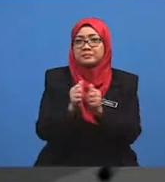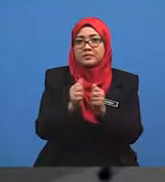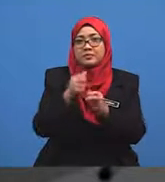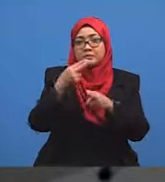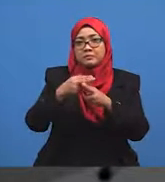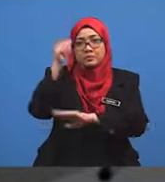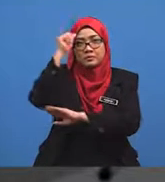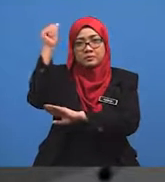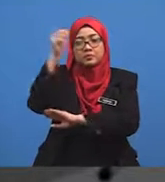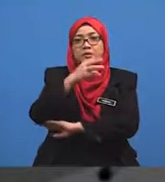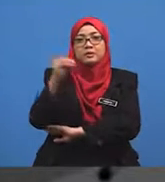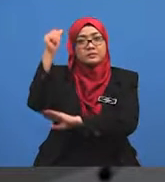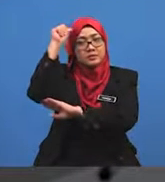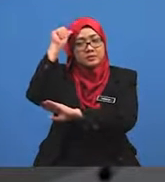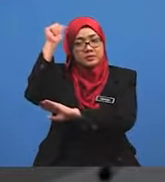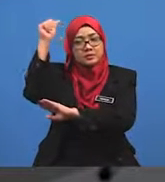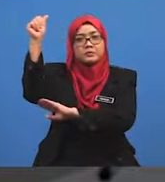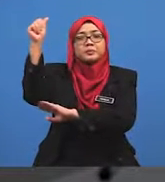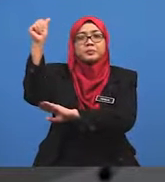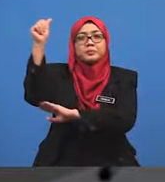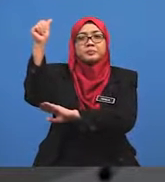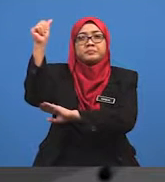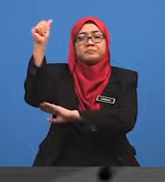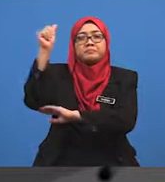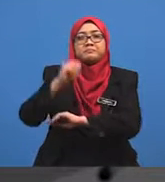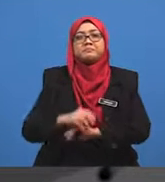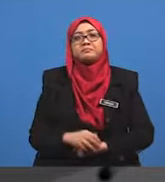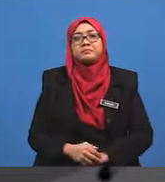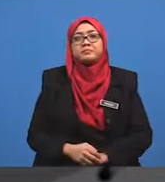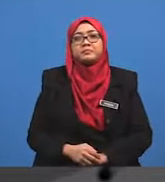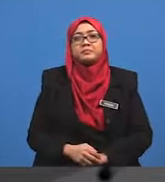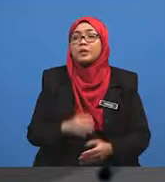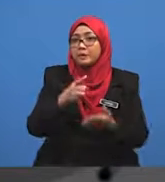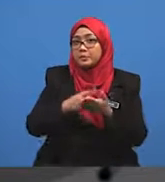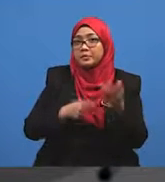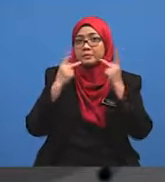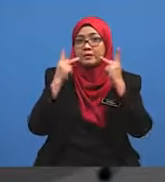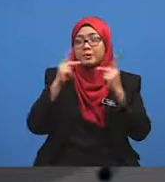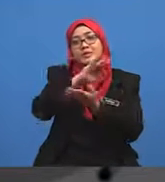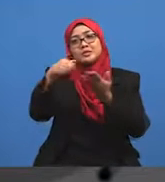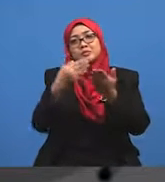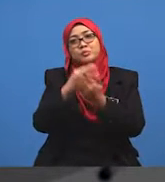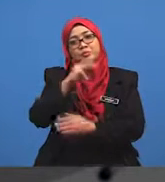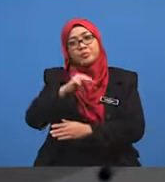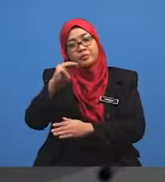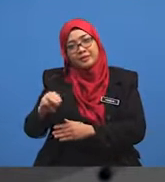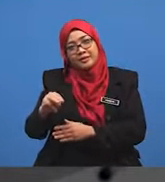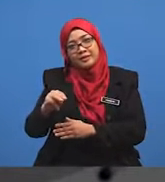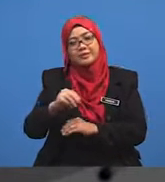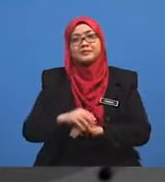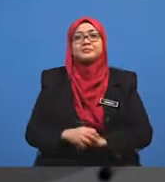Bismillahirrahmanirrahim. Assalamualaikum warahmatullahi wabarakatuh. Apa kabar semua murid yang berada di luar